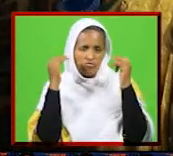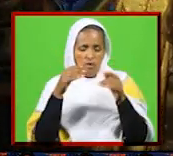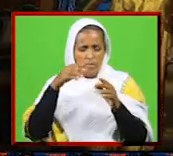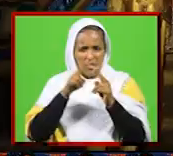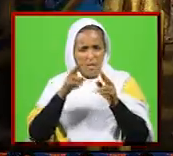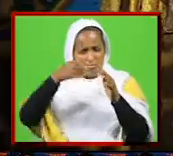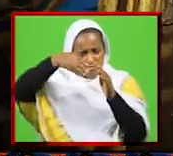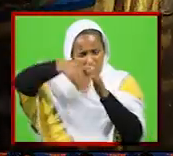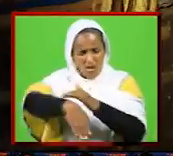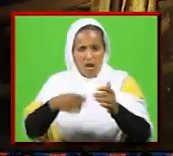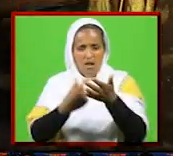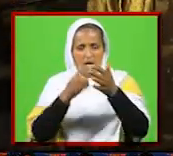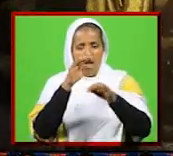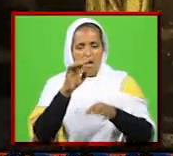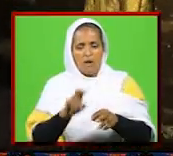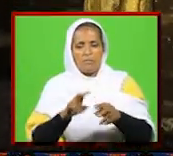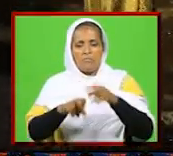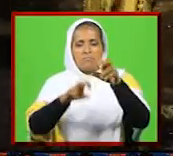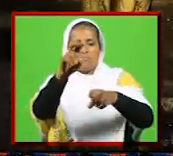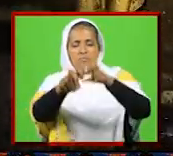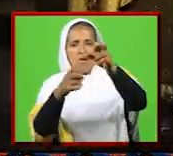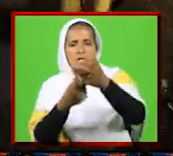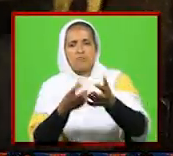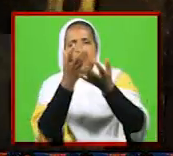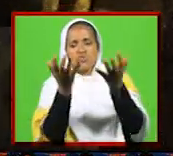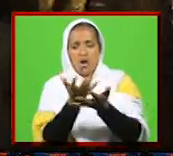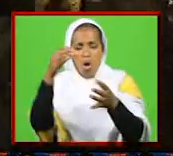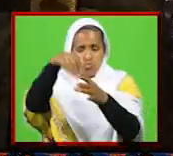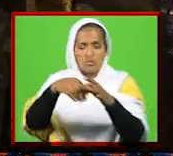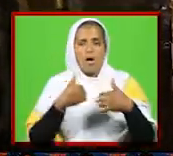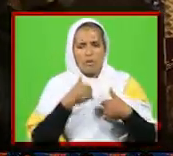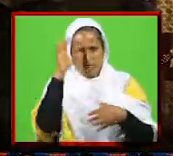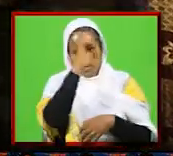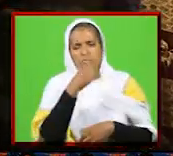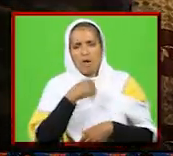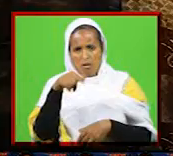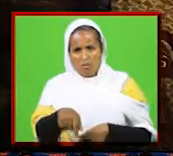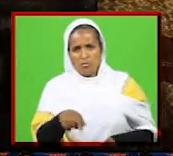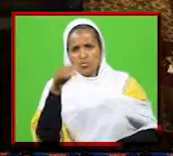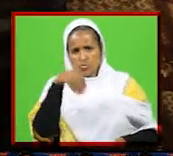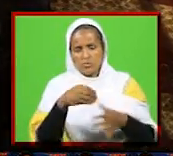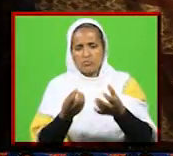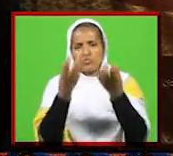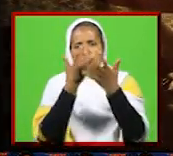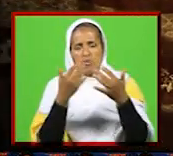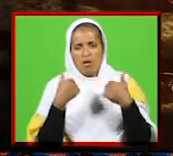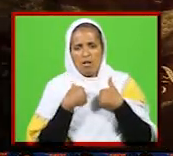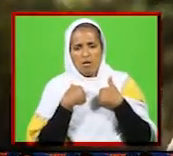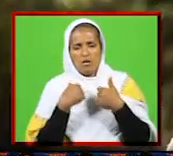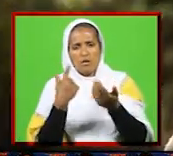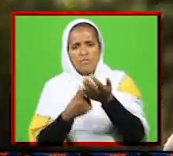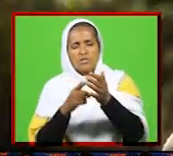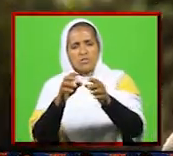የሚል ነው ያለን ጉድጓድ አለው በጣም ያነ መረጋጋጫ አለው ነው ብዙ ቅርሶችም ይገኙበታል የሚል ግምት አለ ከዛ ውስጥ ማለት